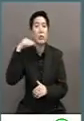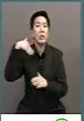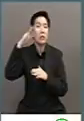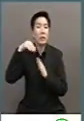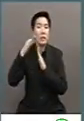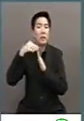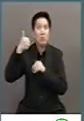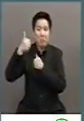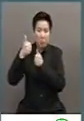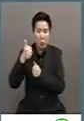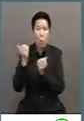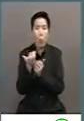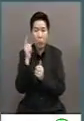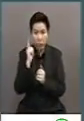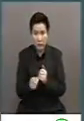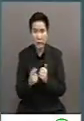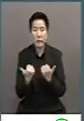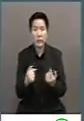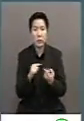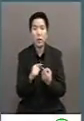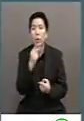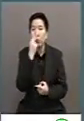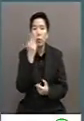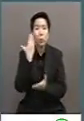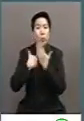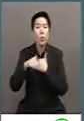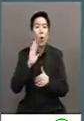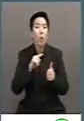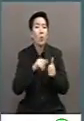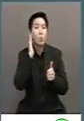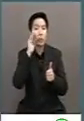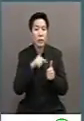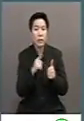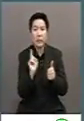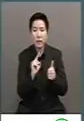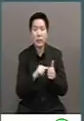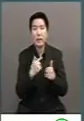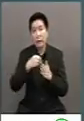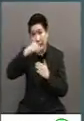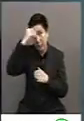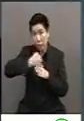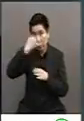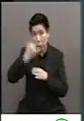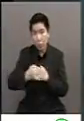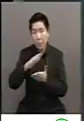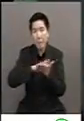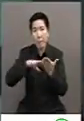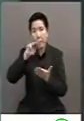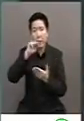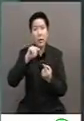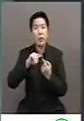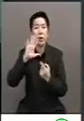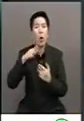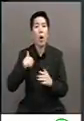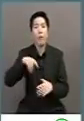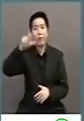ท้ๆของนายคิมจองนัมจริงๆค่ะซึ่งจากไปดูประวัตินะคะของคิมฮันซอลกันหน่อยค่ะเขาจบการศึกษาจากมหาวิทยาลัยไซโ